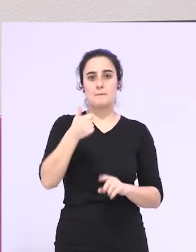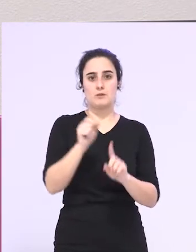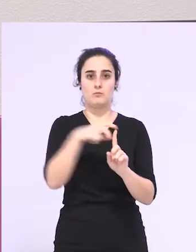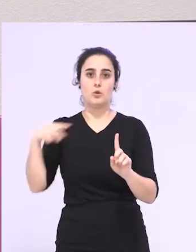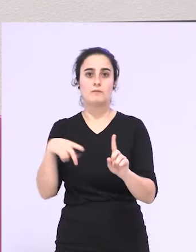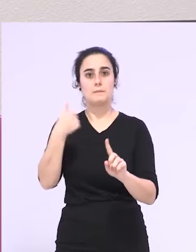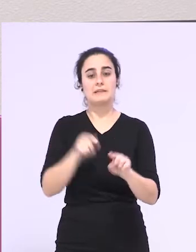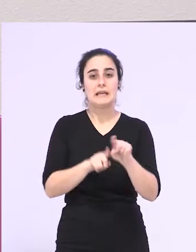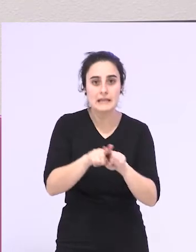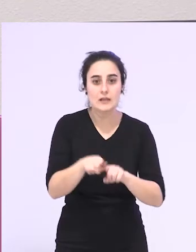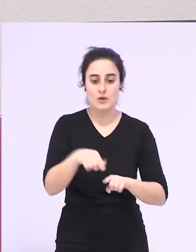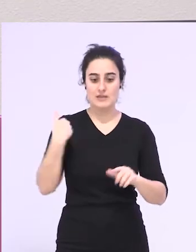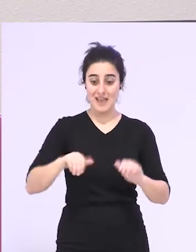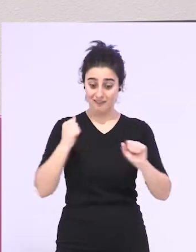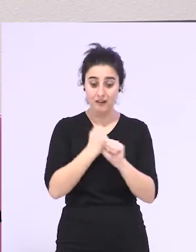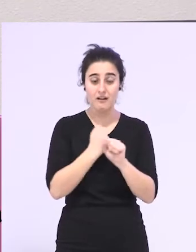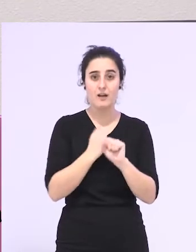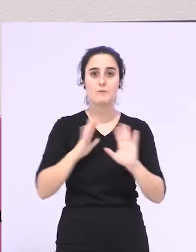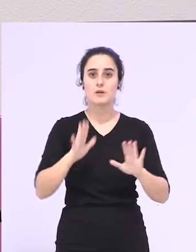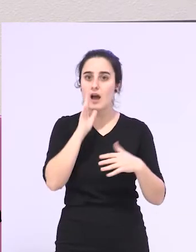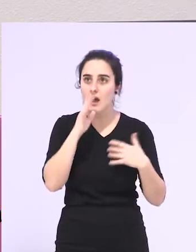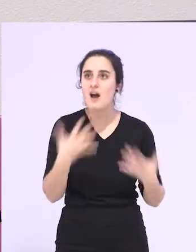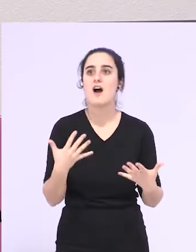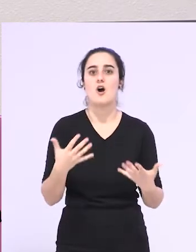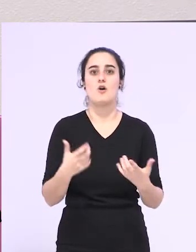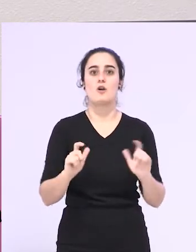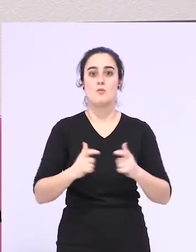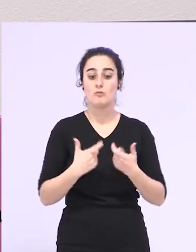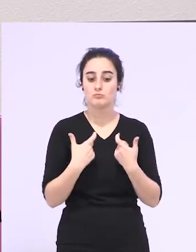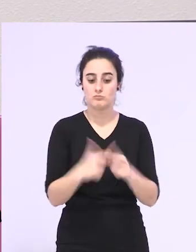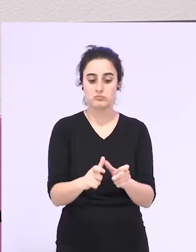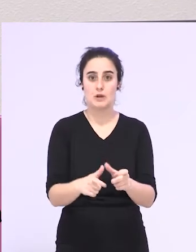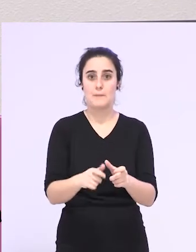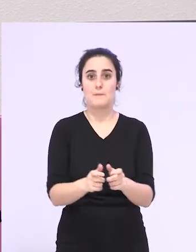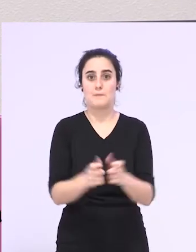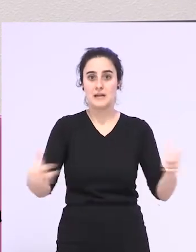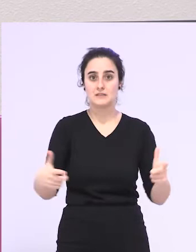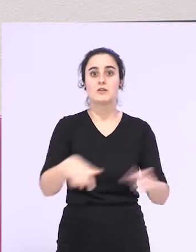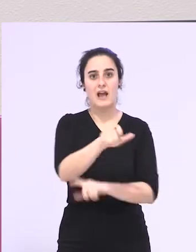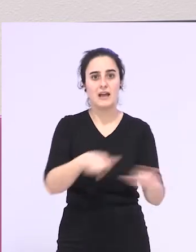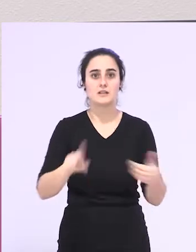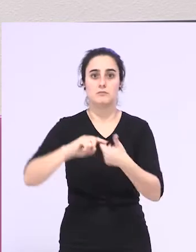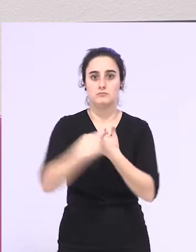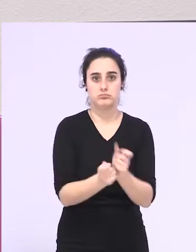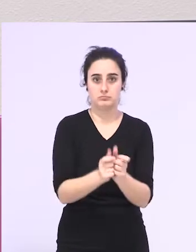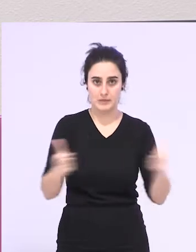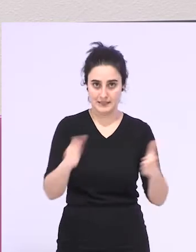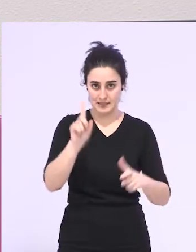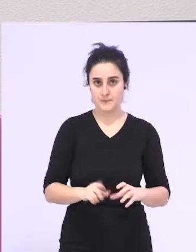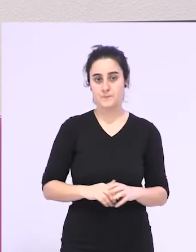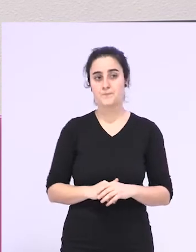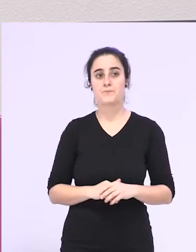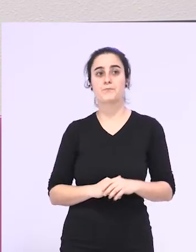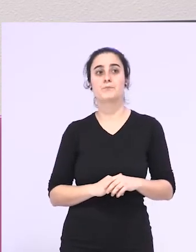bazegoena pixkate lantzen, baina nolabait orain sektore zabalago batengan iritsi dena eta jende gehiago inplikatu duna, ez? Eta